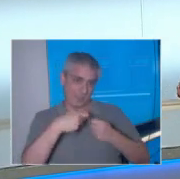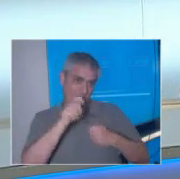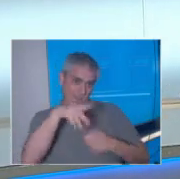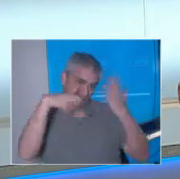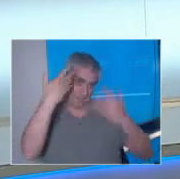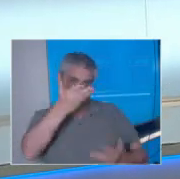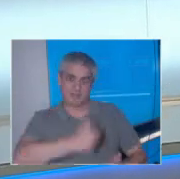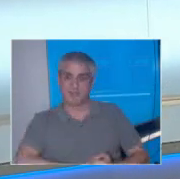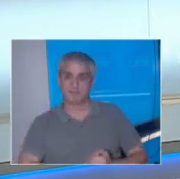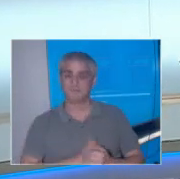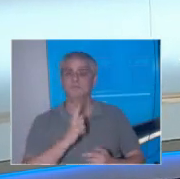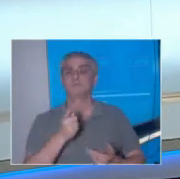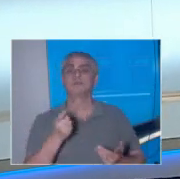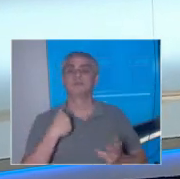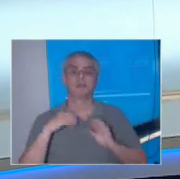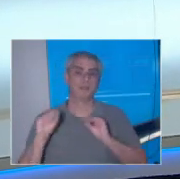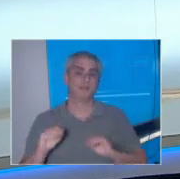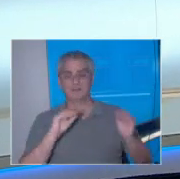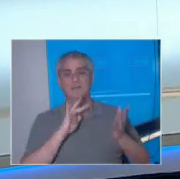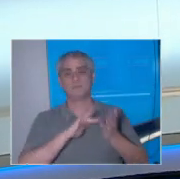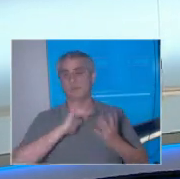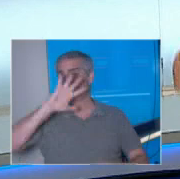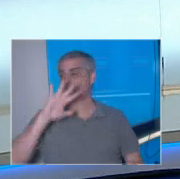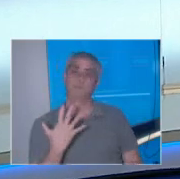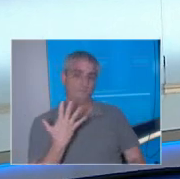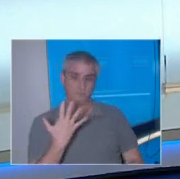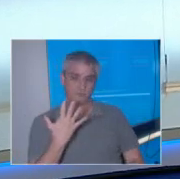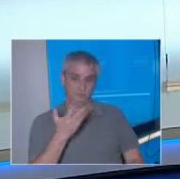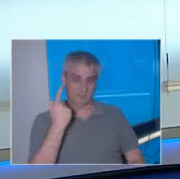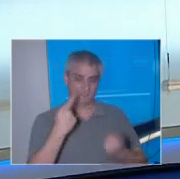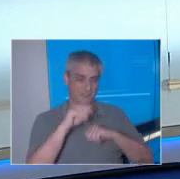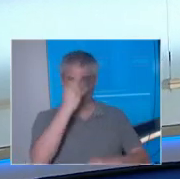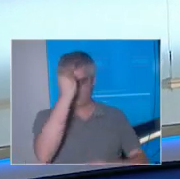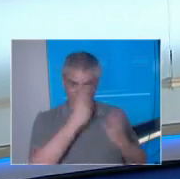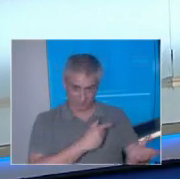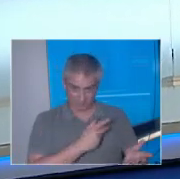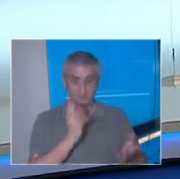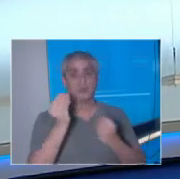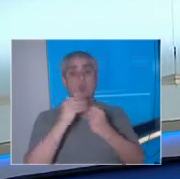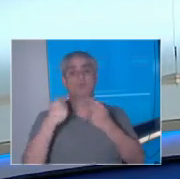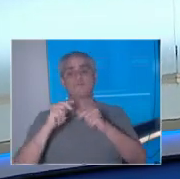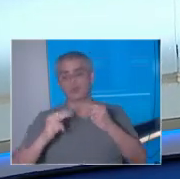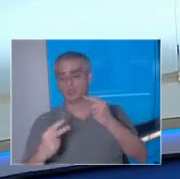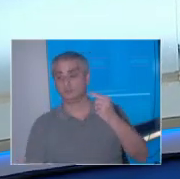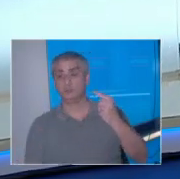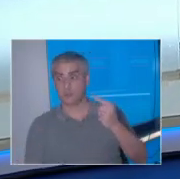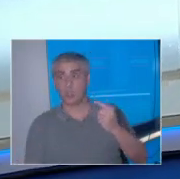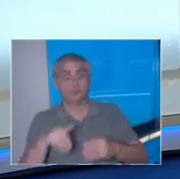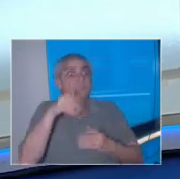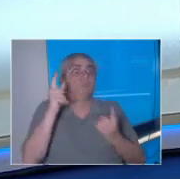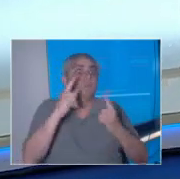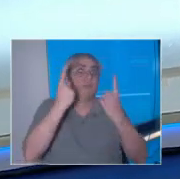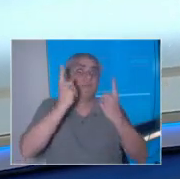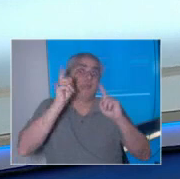מתבלבלים. טוב, אם כן, גבירותיי ורבותיי, נלך למקום החמישי הפעם, אז זאת הייתה הוועדה של שמחה רוטמן. כאמור, יש עוד ועדות משניות, שבמקרה